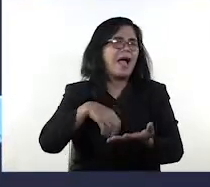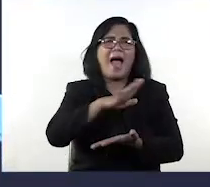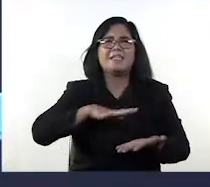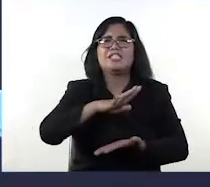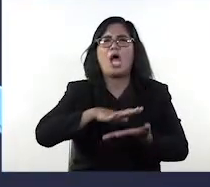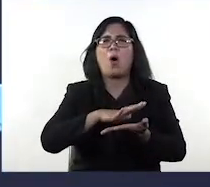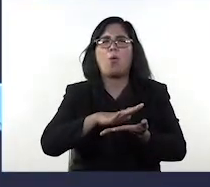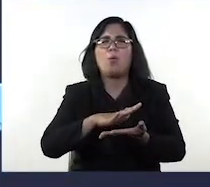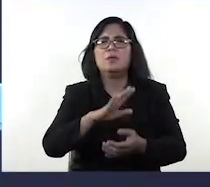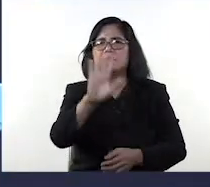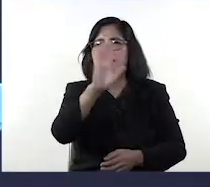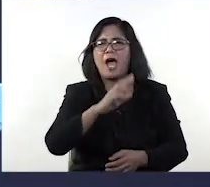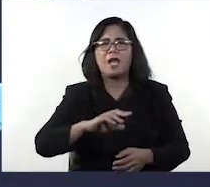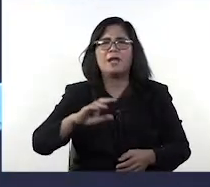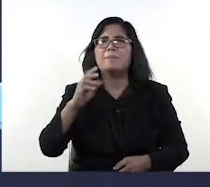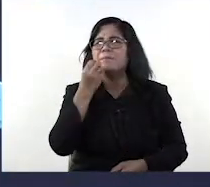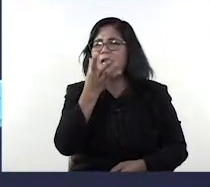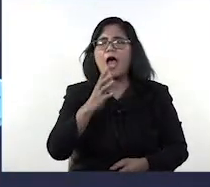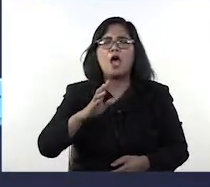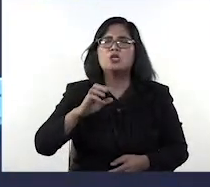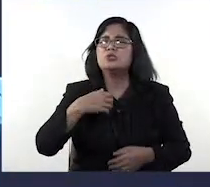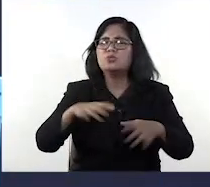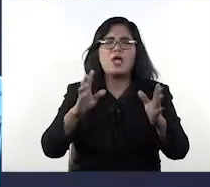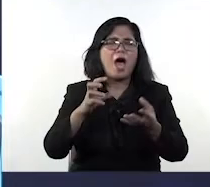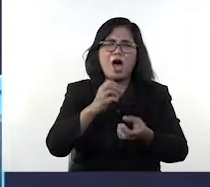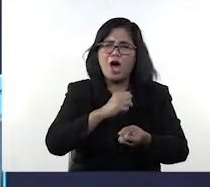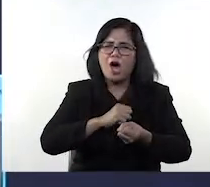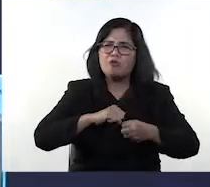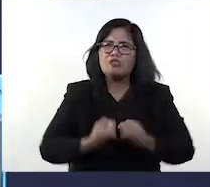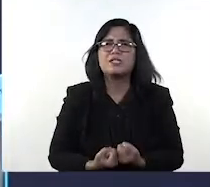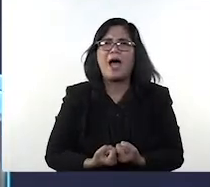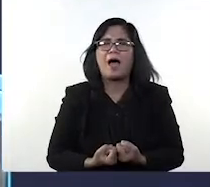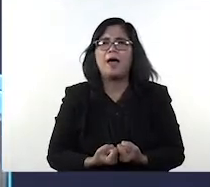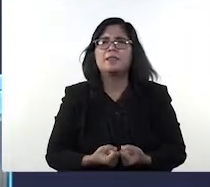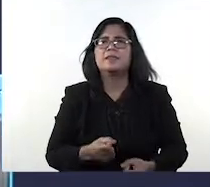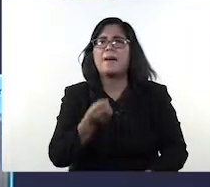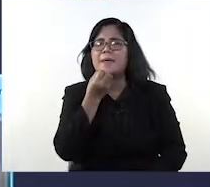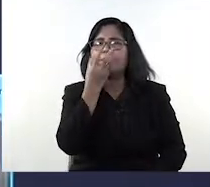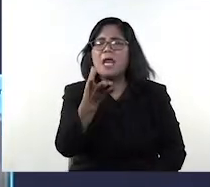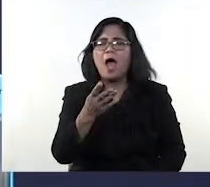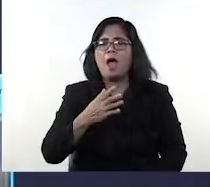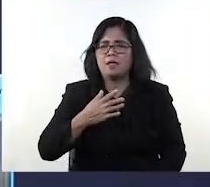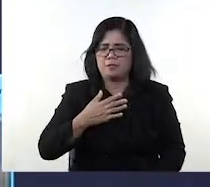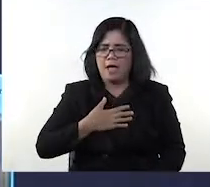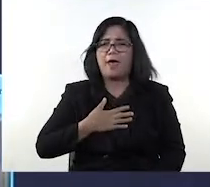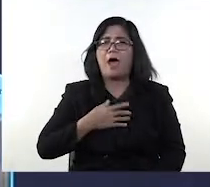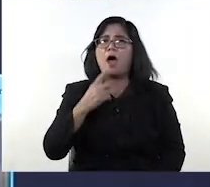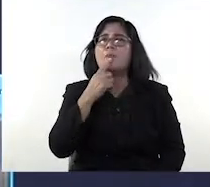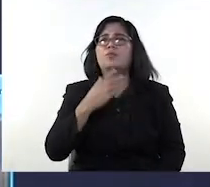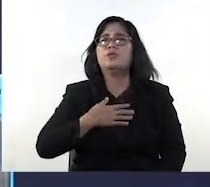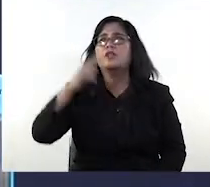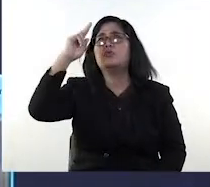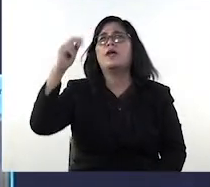Jangan pernah bilang sudah rusak tapi bilang saya punya tuhan yang hebat yang mampu pulihkan